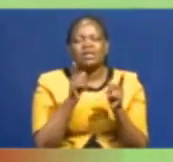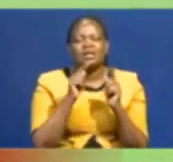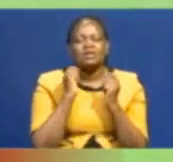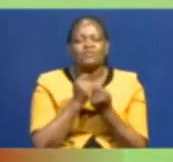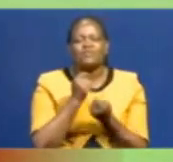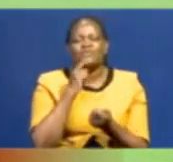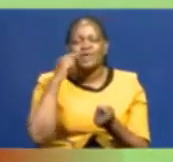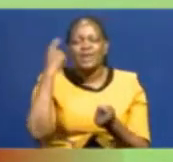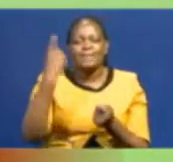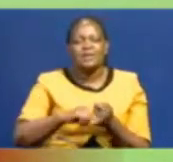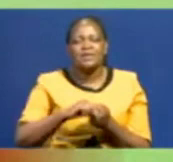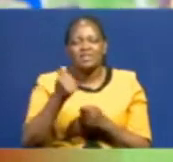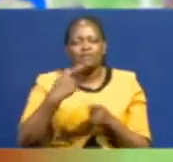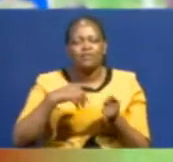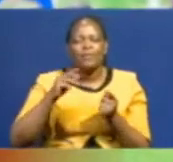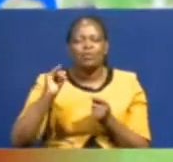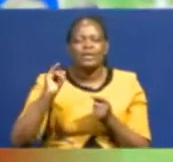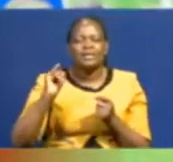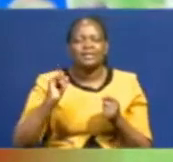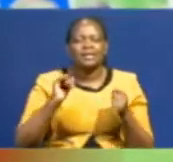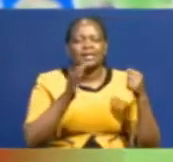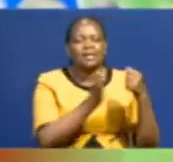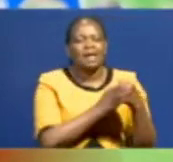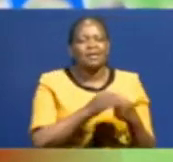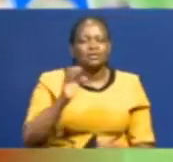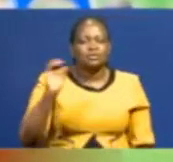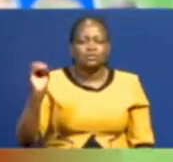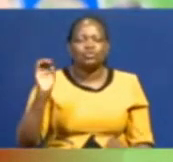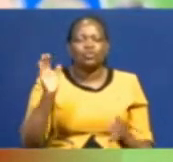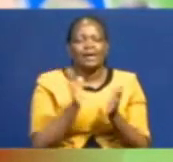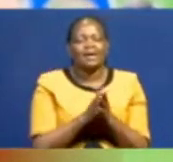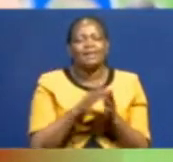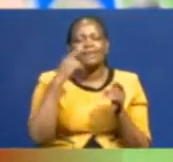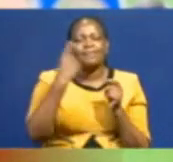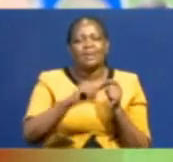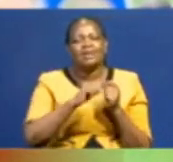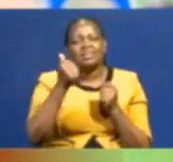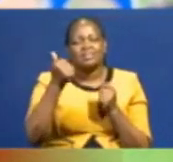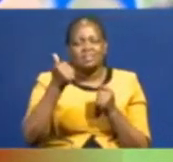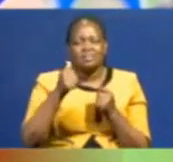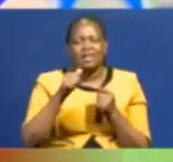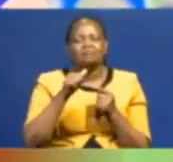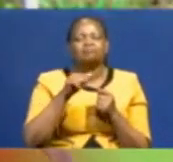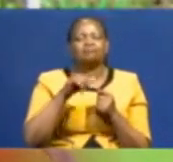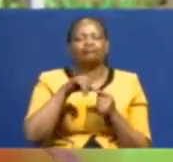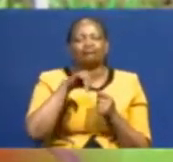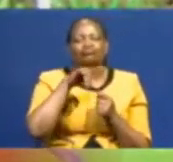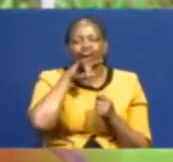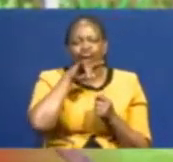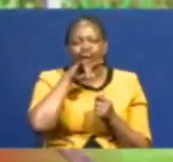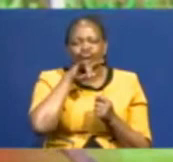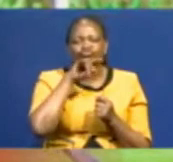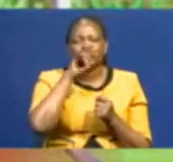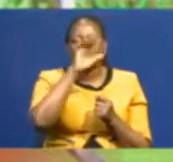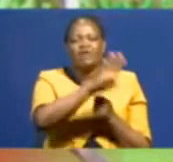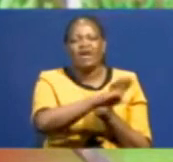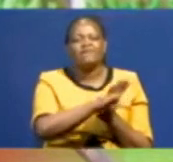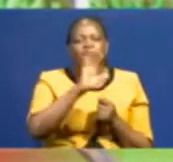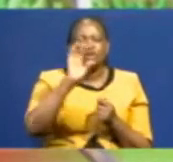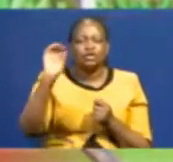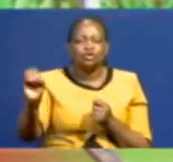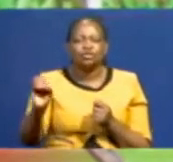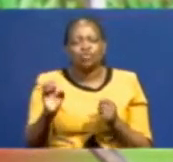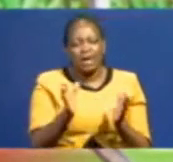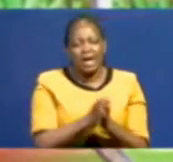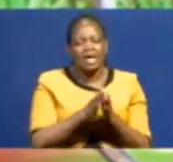ikaa Scorpions kutoka malawi mabao tisa Kwa nunge Kisha ikaa majiri kampa la Club kutoka Uganda mabao matano Kwa nunge